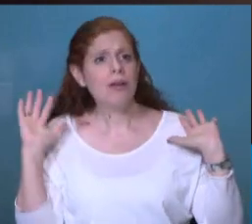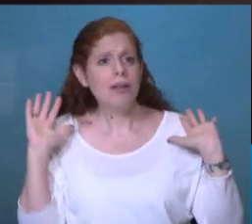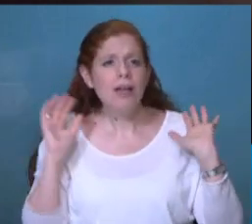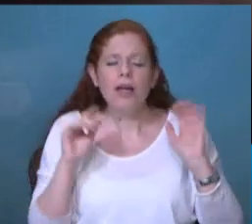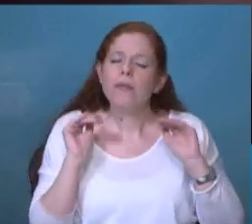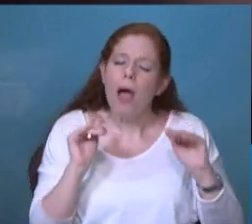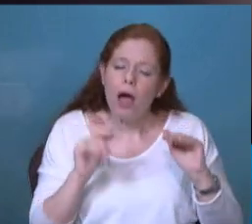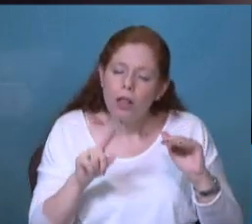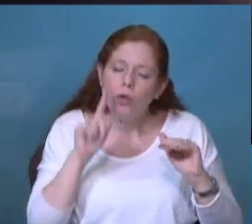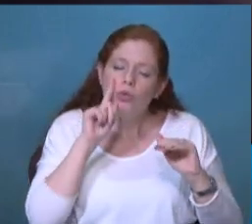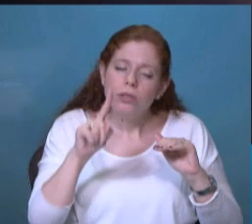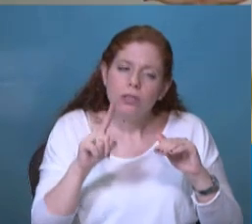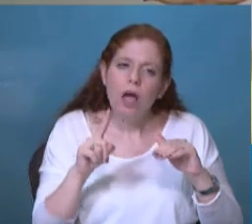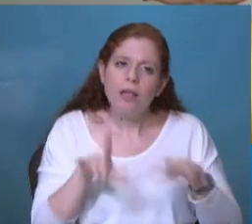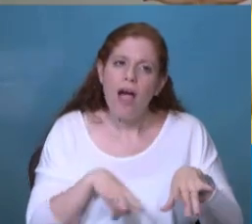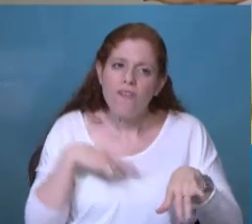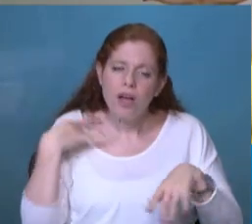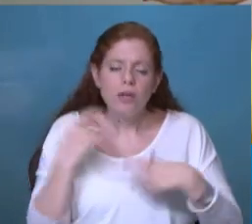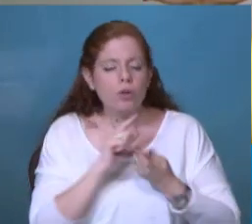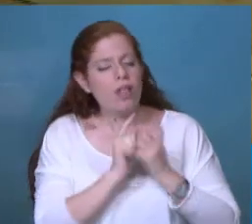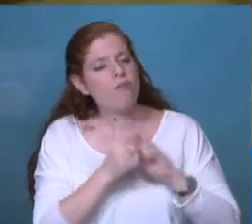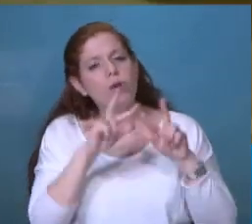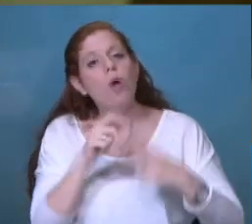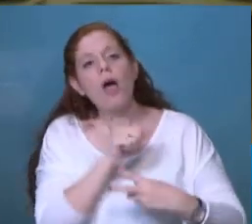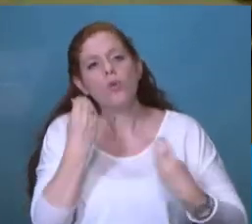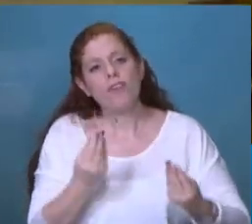לו שהוא ידע לקחת את החוויה הזאת בצורה הכי טובה שיש.